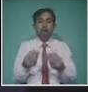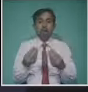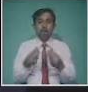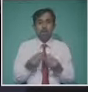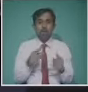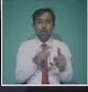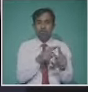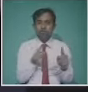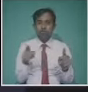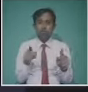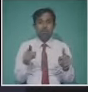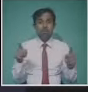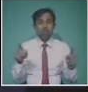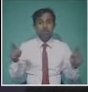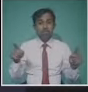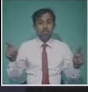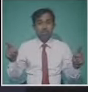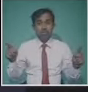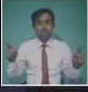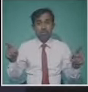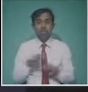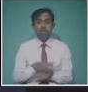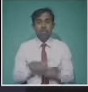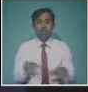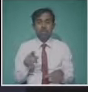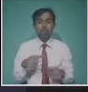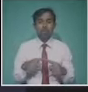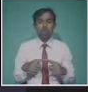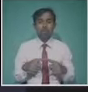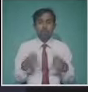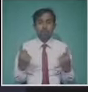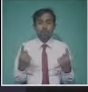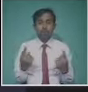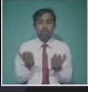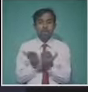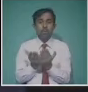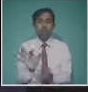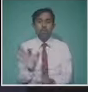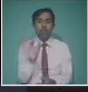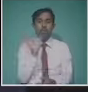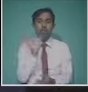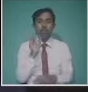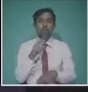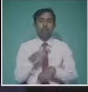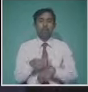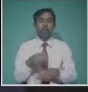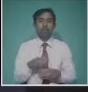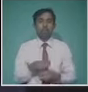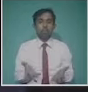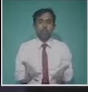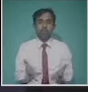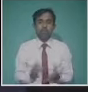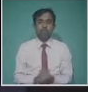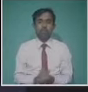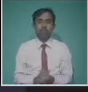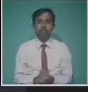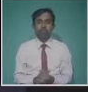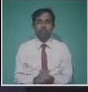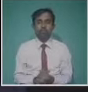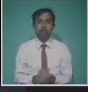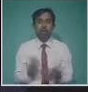කාල සීමාව දික් වෙන්න ඒ දරුවන්ට වෙන විෂයක් තෝරා ගැනීමට තියෙන අවස්ථාව අහිමි වෙනවා. හැබැයි